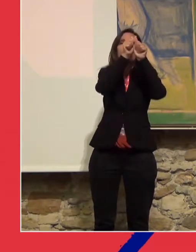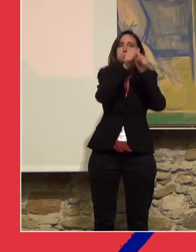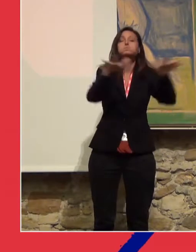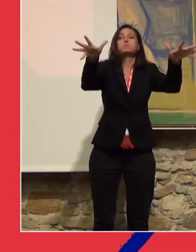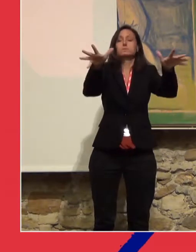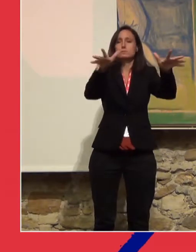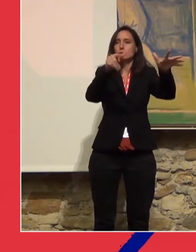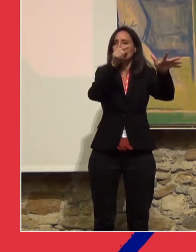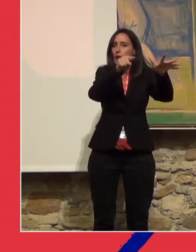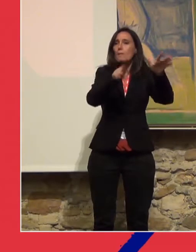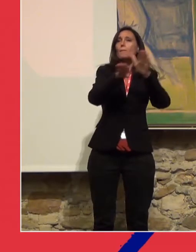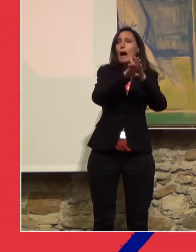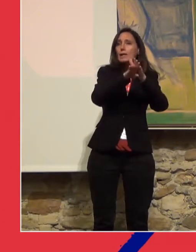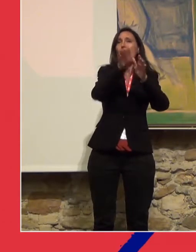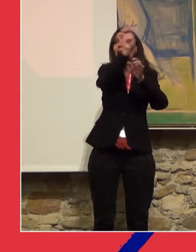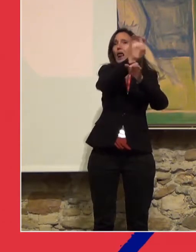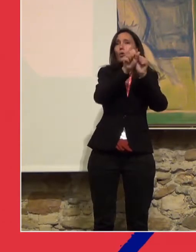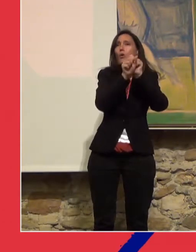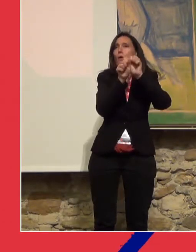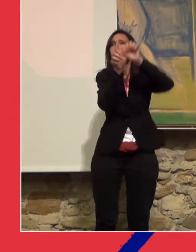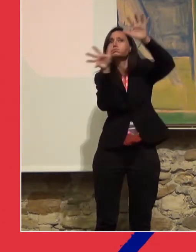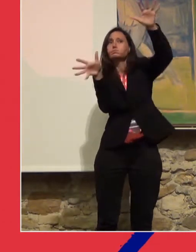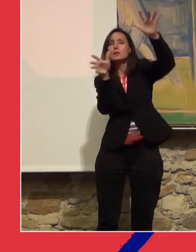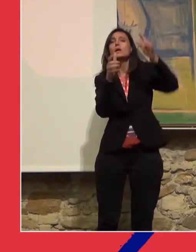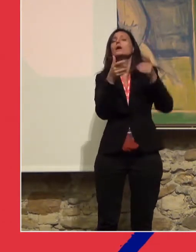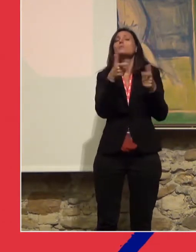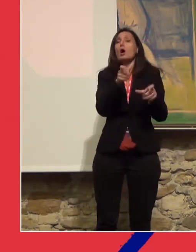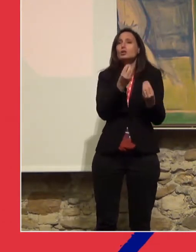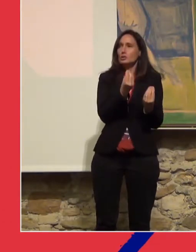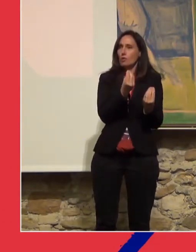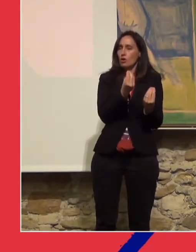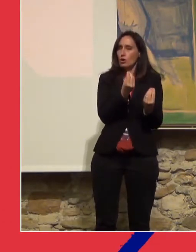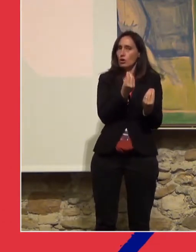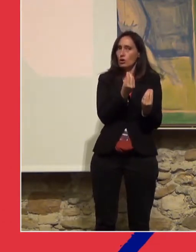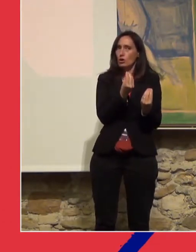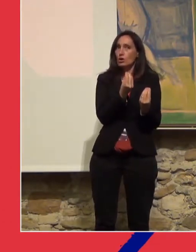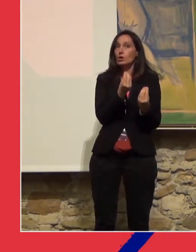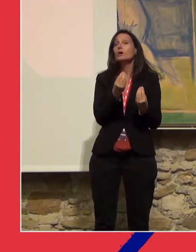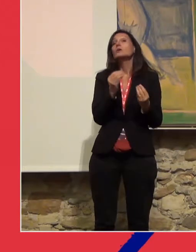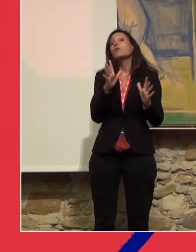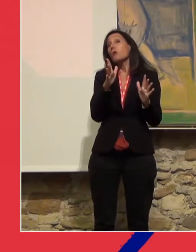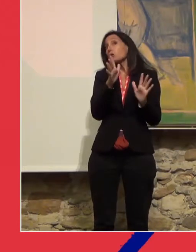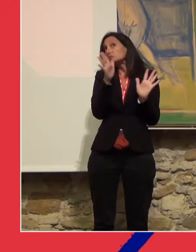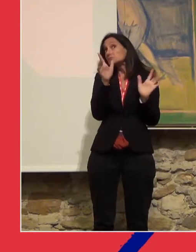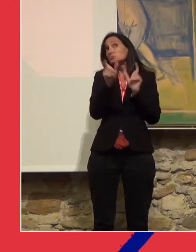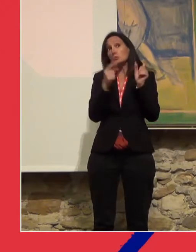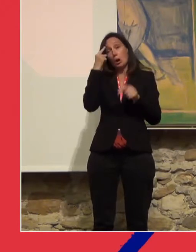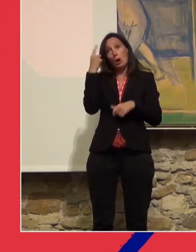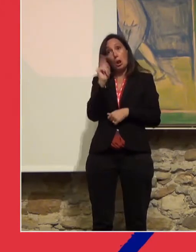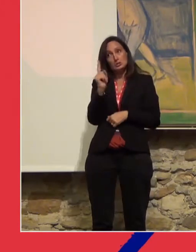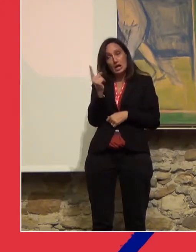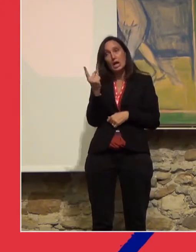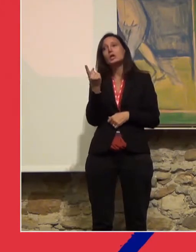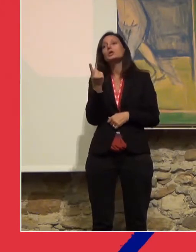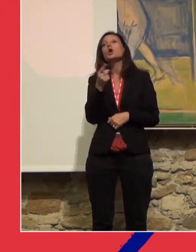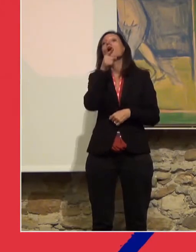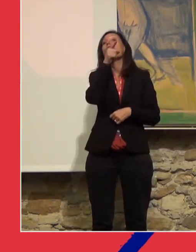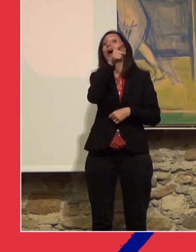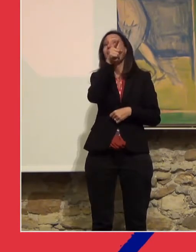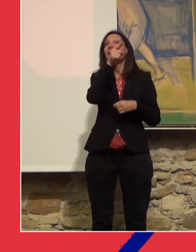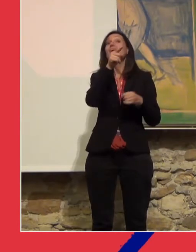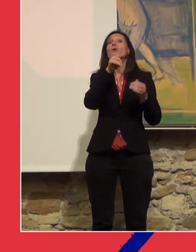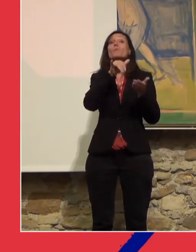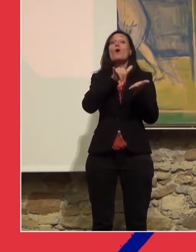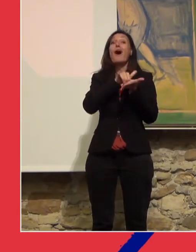in Europa? Forse non tutti sanno che prima del Covid, all'aeroporto di Orio al Serio di